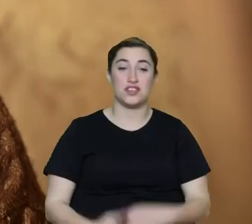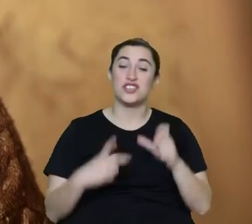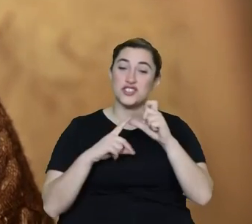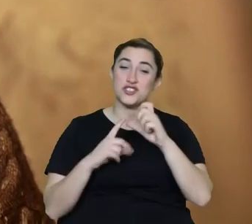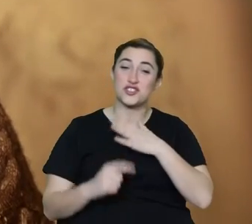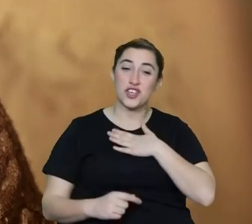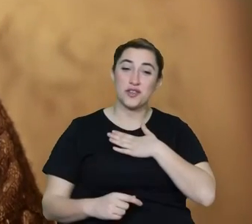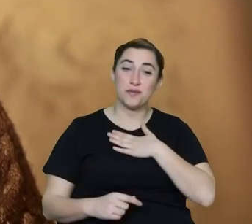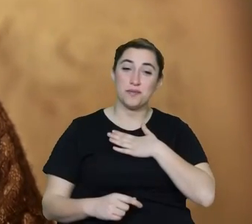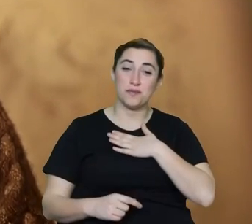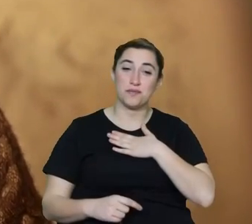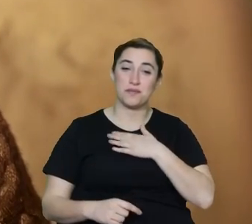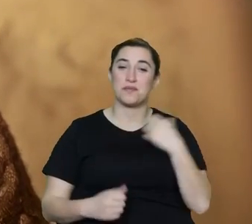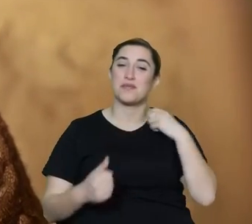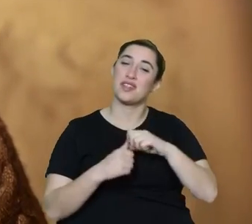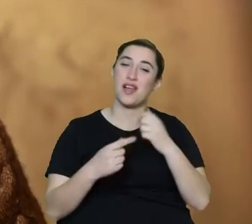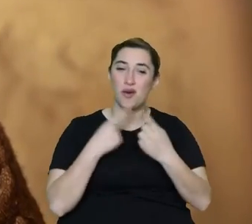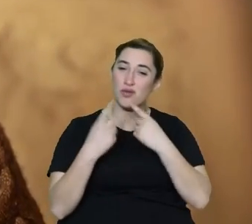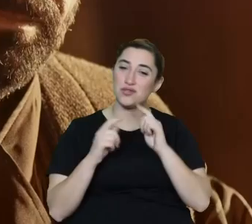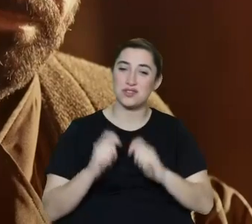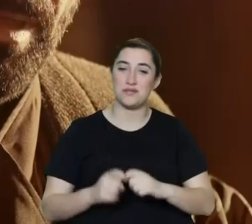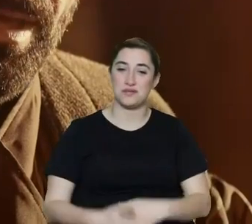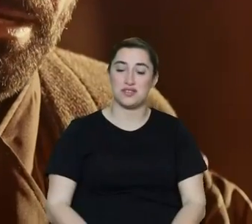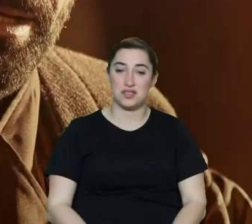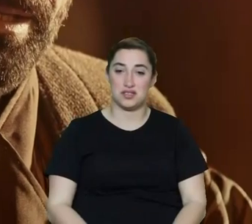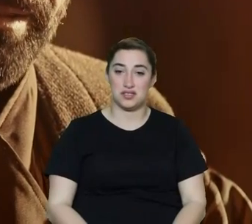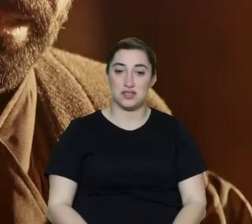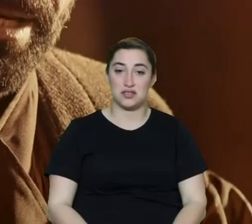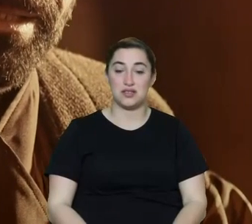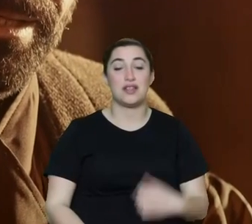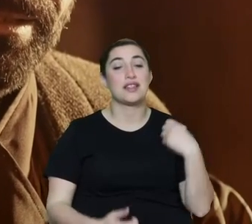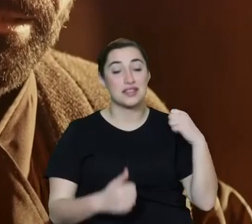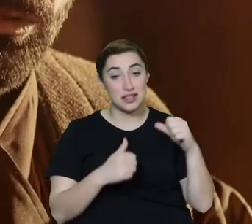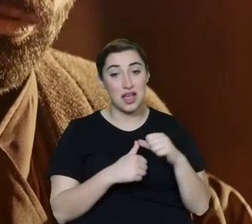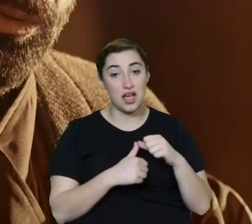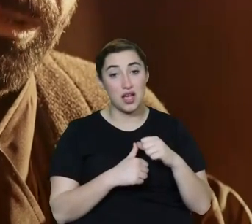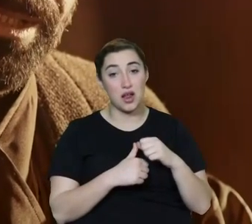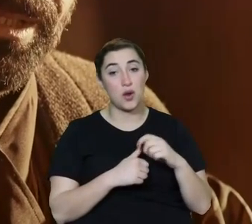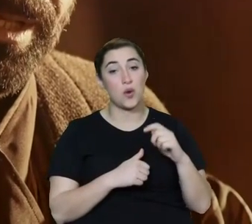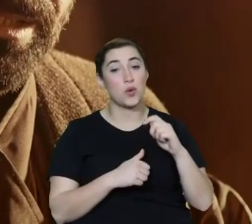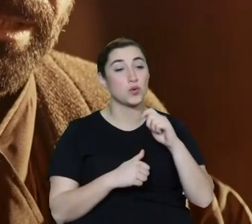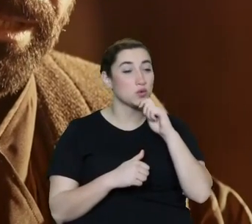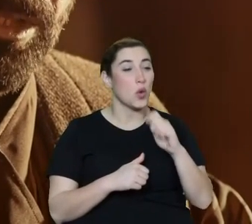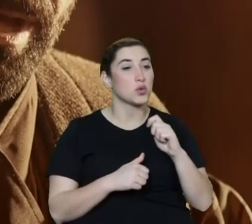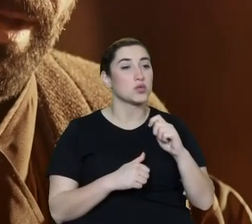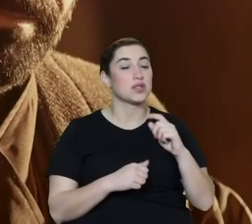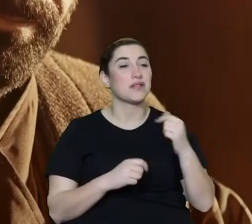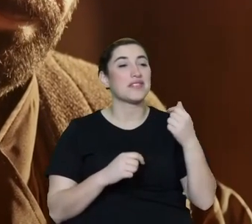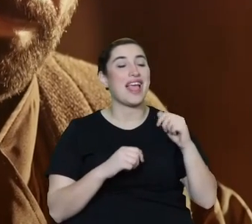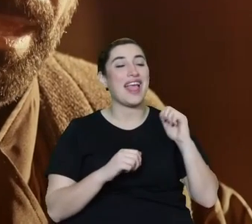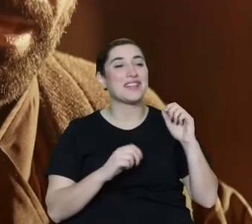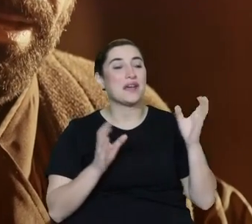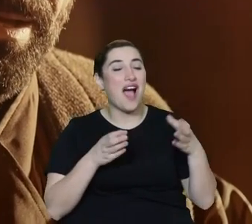Şeyhim, bir daha konuşsanız. Tekrar sözün tesirini azaltır Azmi Ağa.